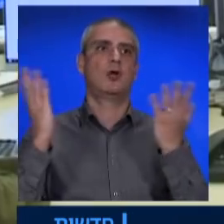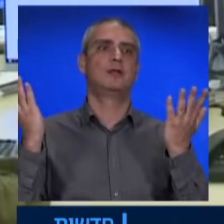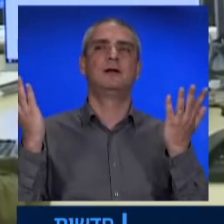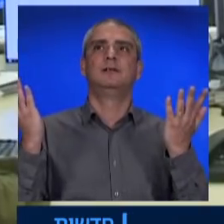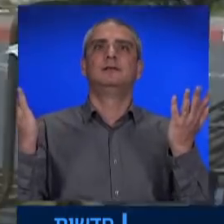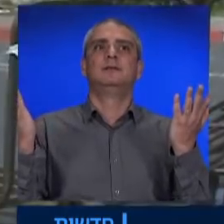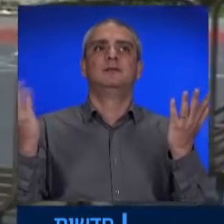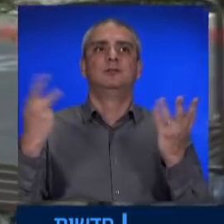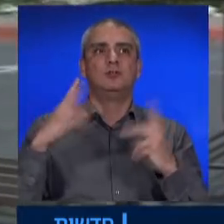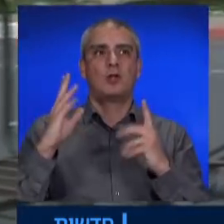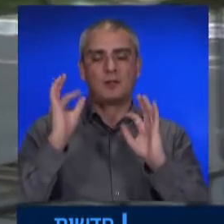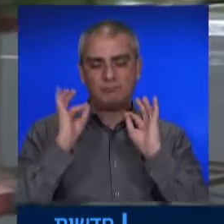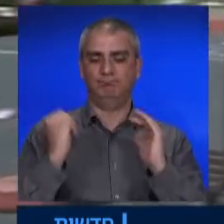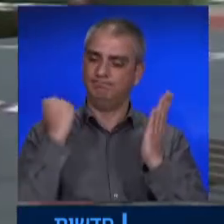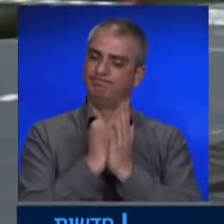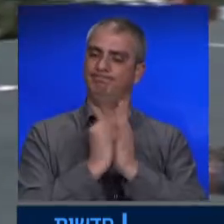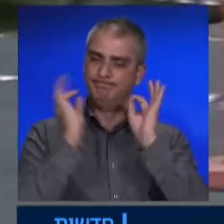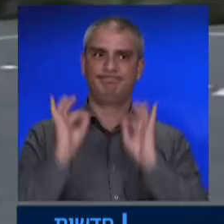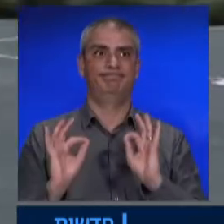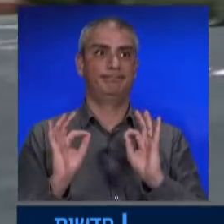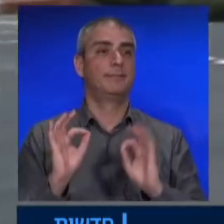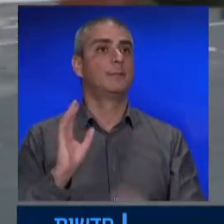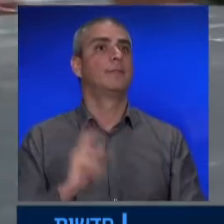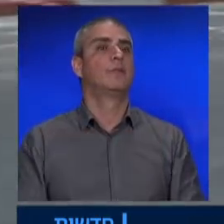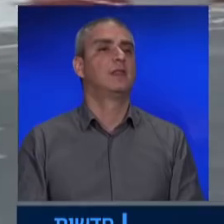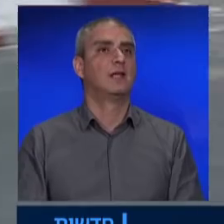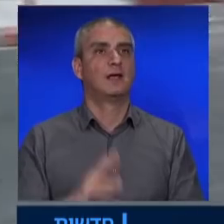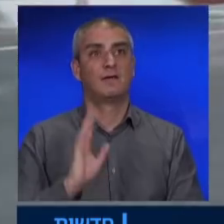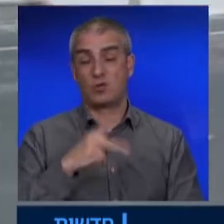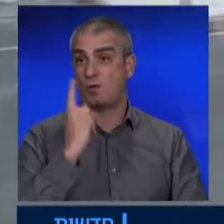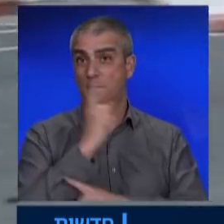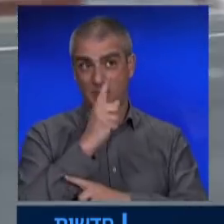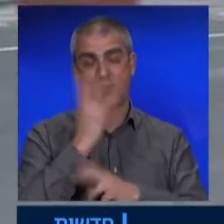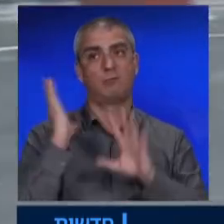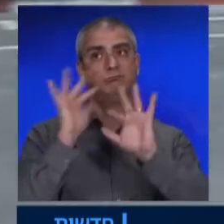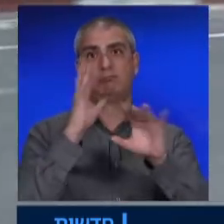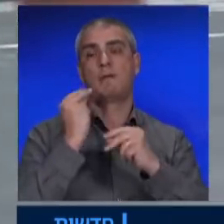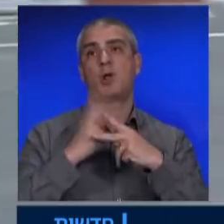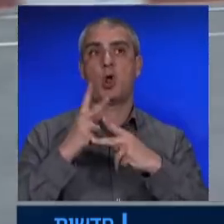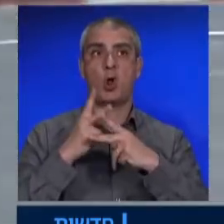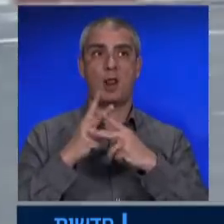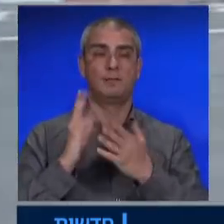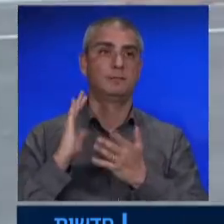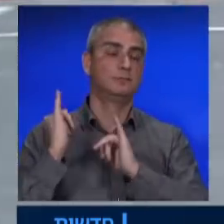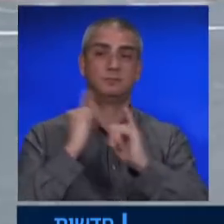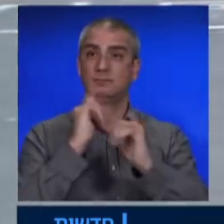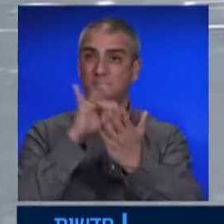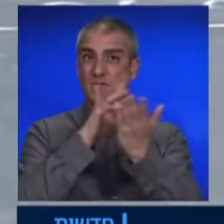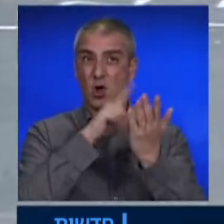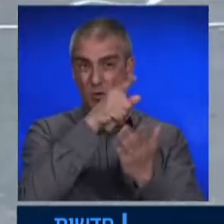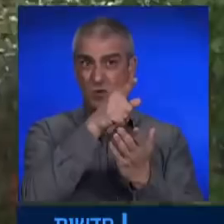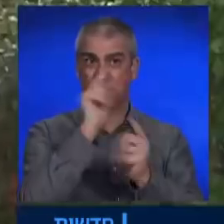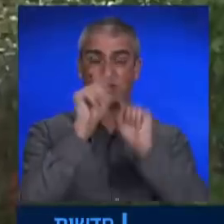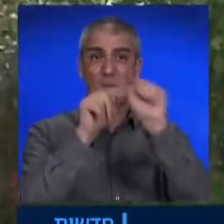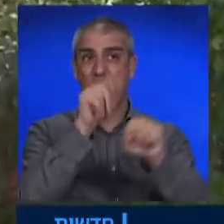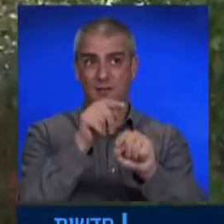יהיה כהלכתו. עד מועד שידור הכתבה יאוכלסו בתי המלון בחולים רבים. קצב ההתפשטות במקומות שמהם הם מגיעים